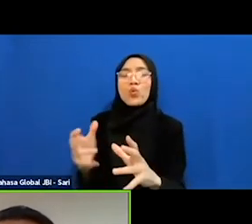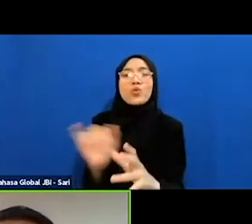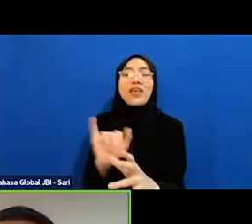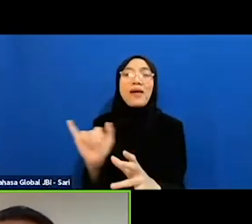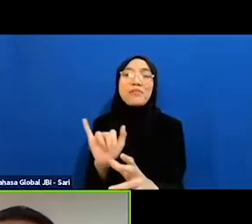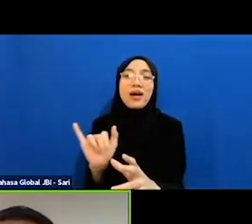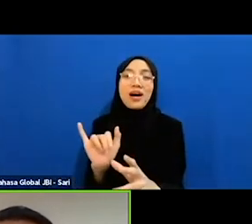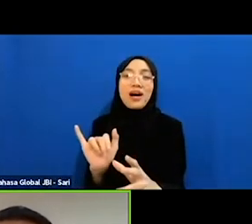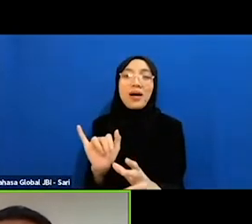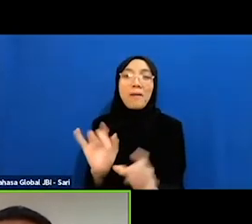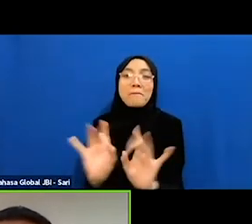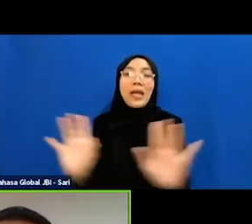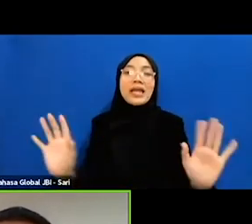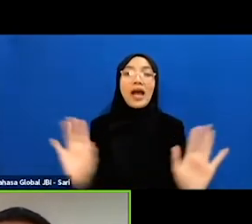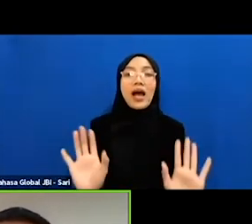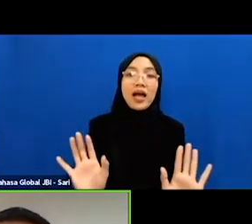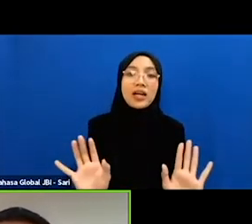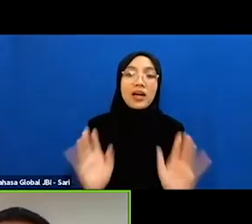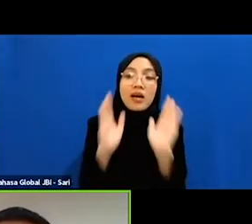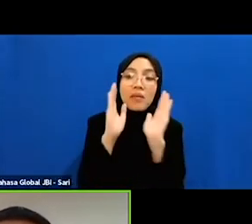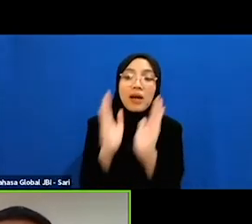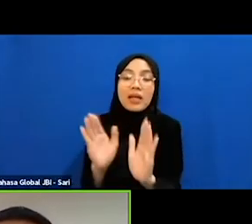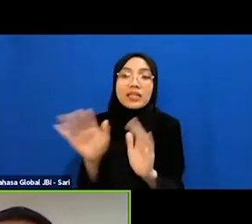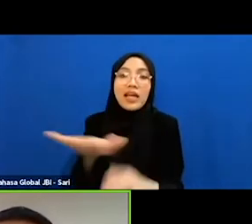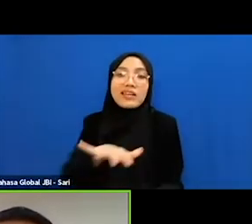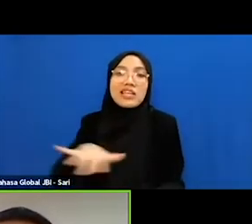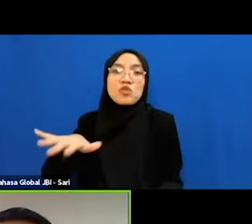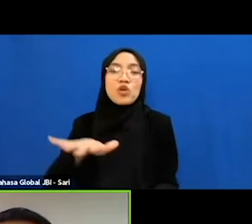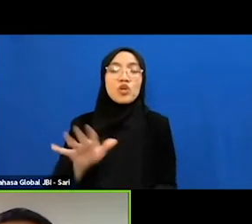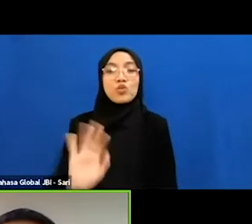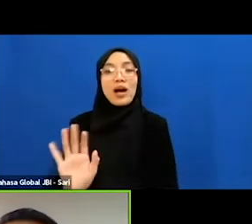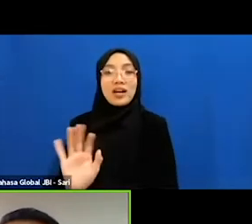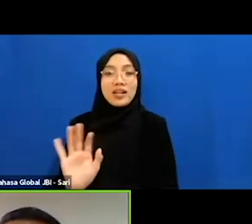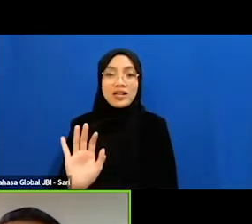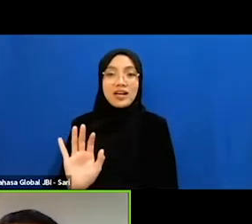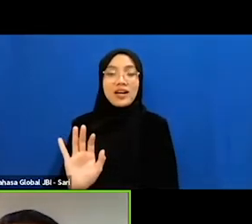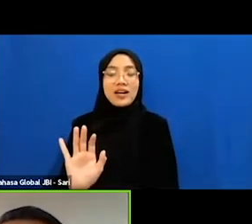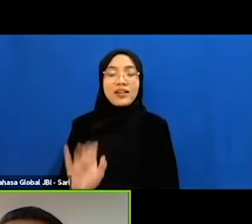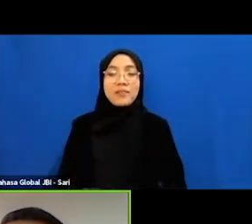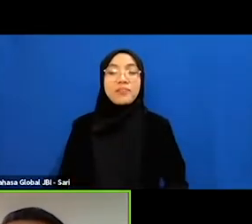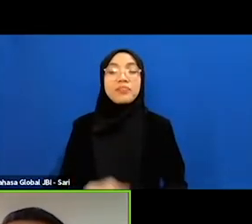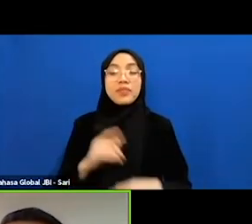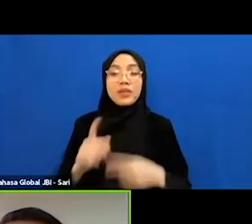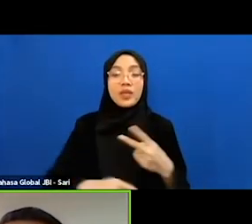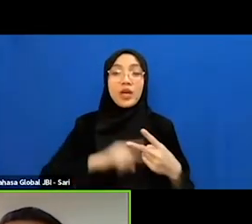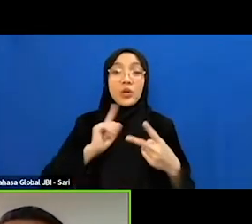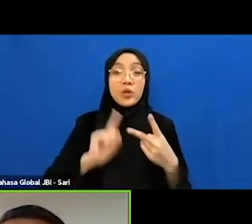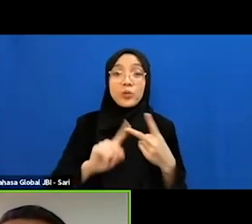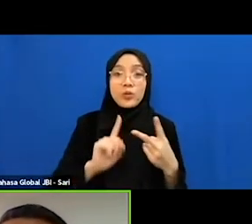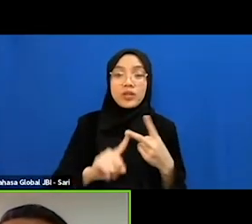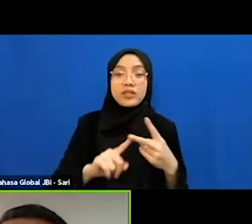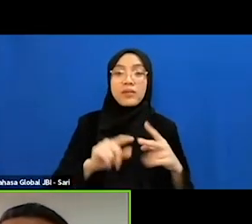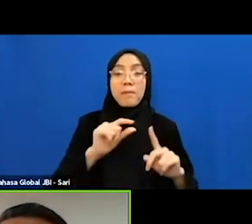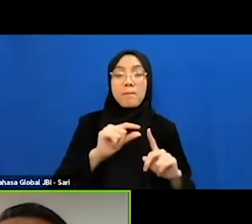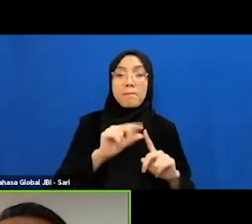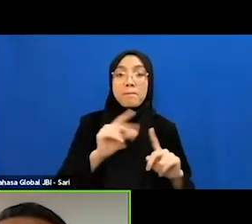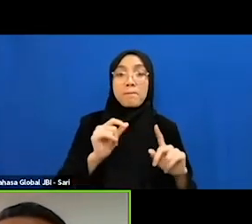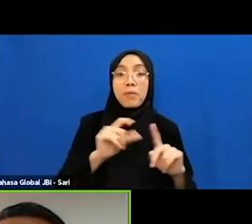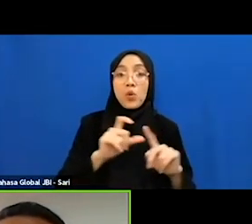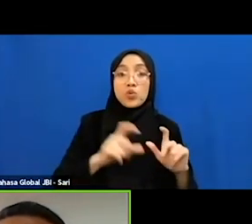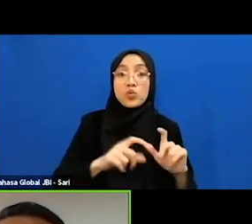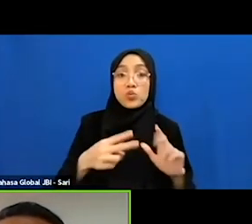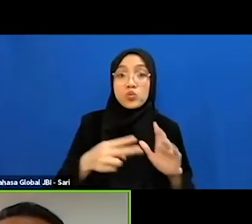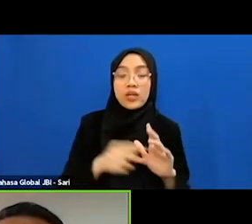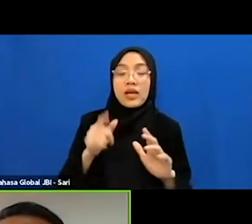itu nggak ada bedanya enggak memperhatikan lingkungan juga itu yang kedua selain produsen iklan itu bisa